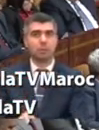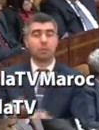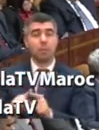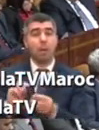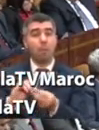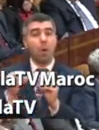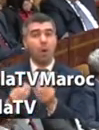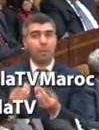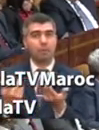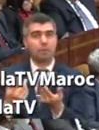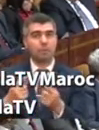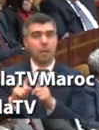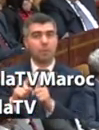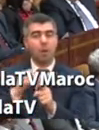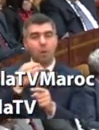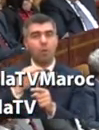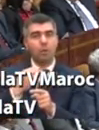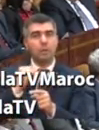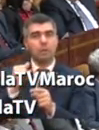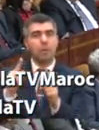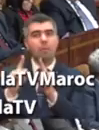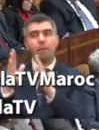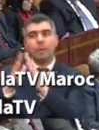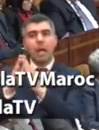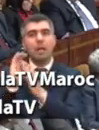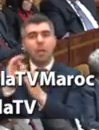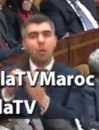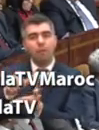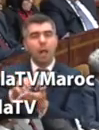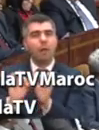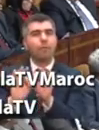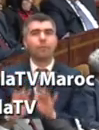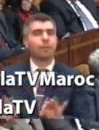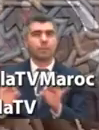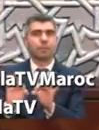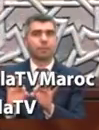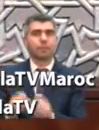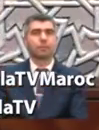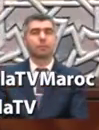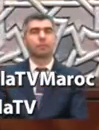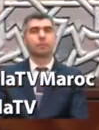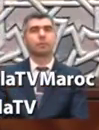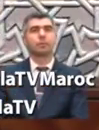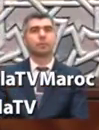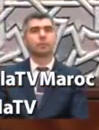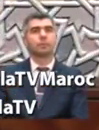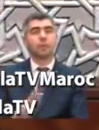هذا المشكل، اما بقى فين نزيدوا؟ راه بينا ينسكنوا، ما بينا لا فلاحه لا والو. شكرا. تعقيب اضافي